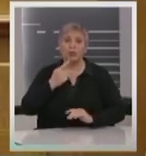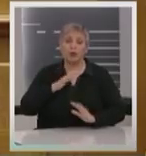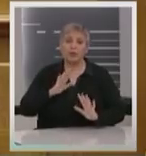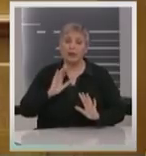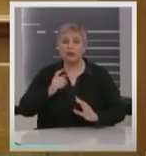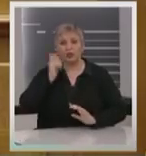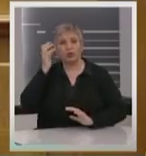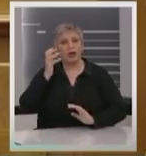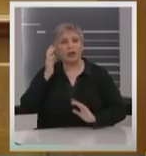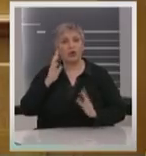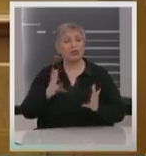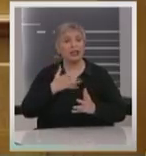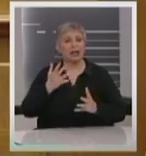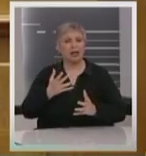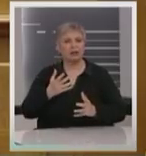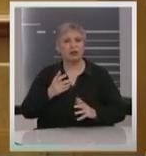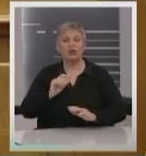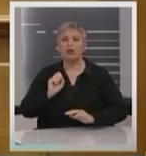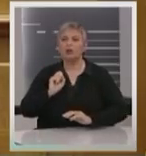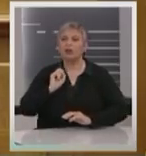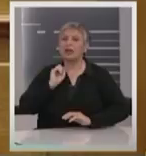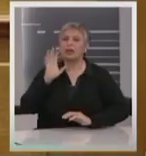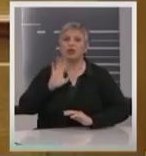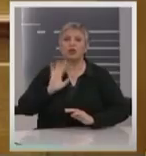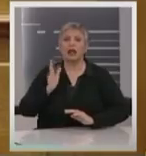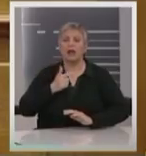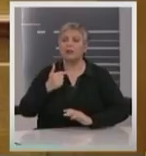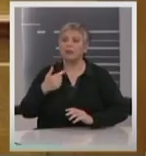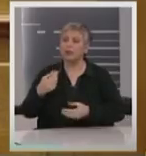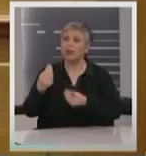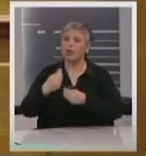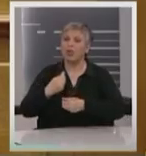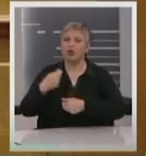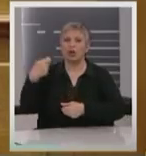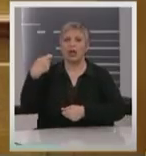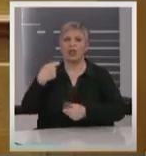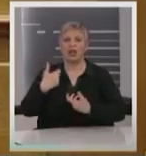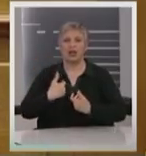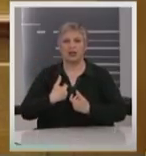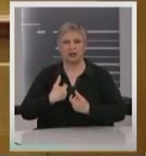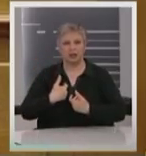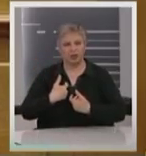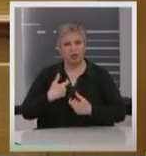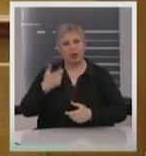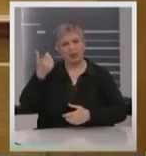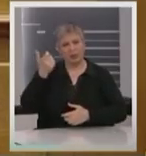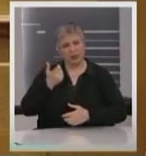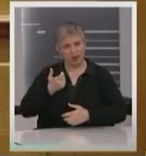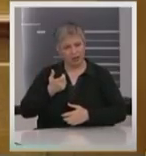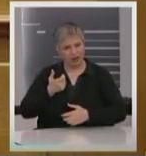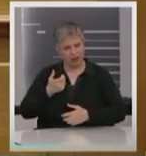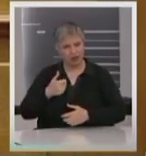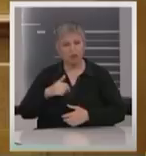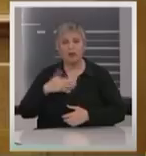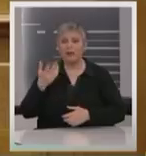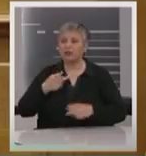κάποιοι δανειστές είναι ικανοποιημένοι σήμερα που ένα